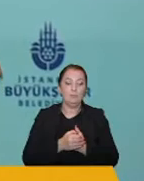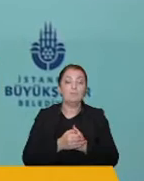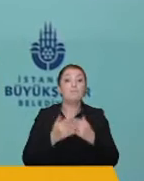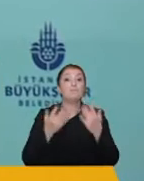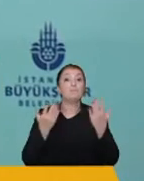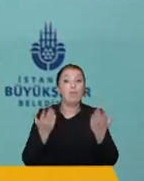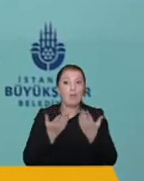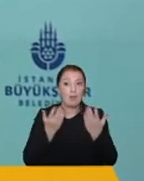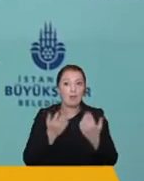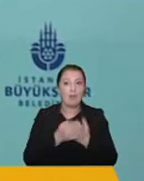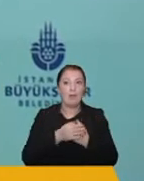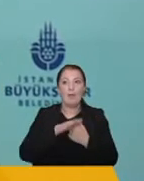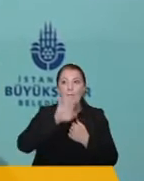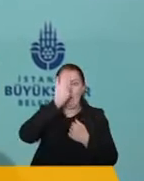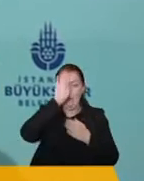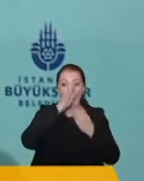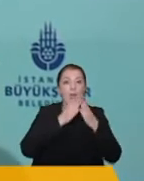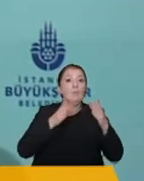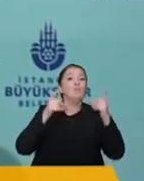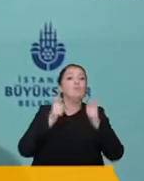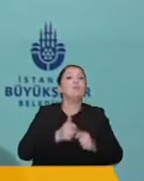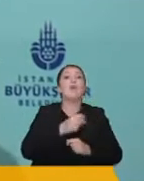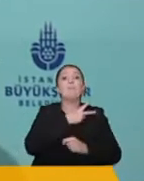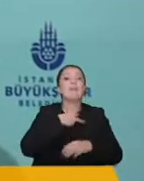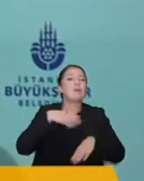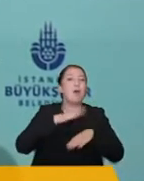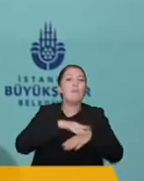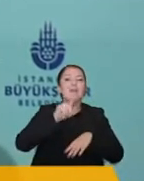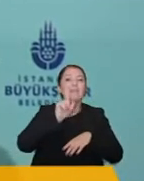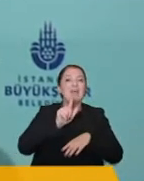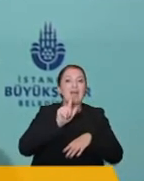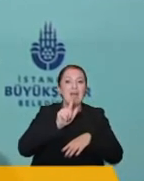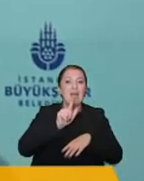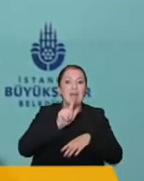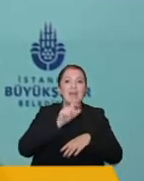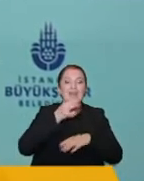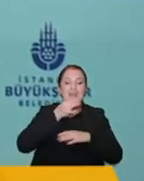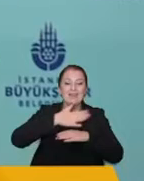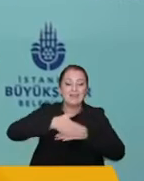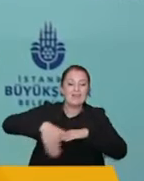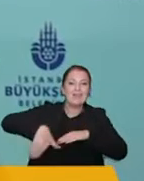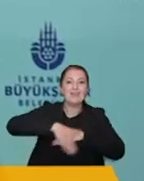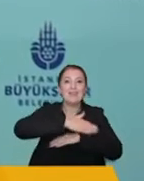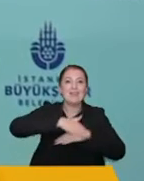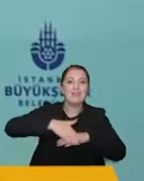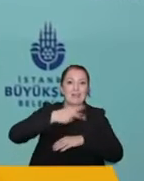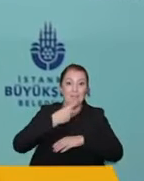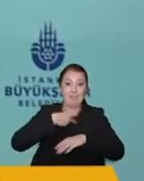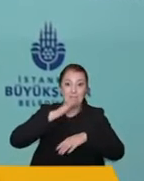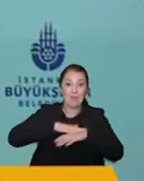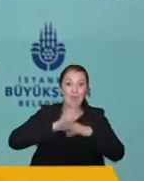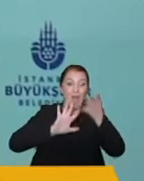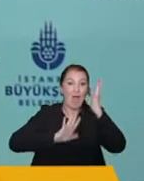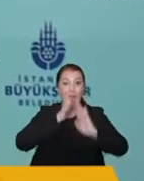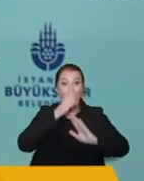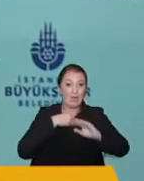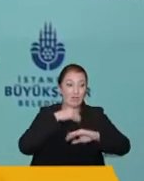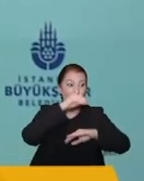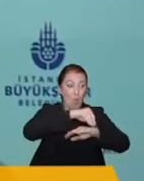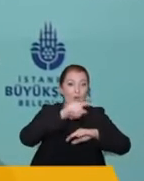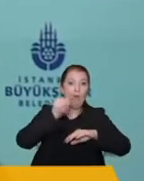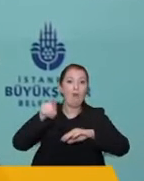Yani İstanbul Büyükşehir Belediyesi'nin yapması gereken sahil düzenlenmesini yapıyoruz. Diktiğimiz ağaçları